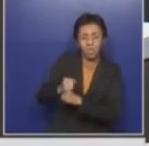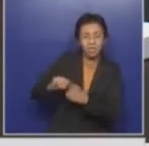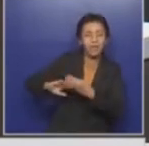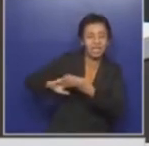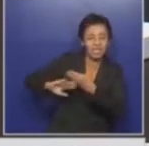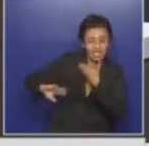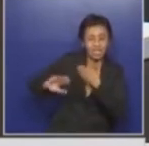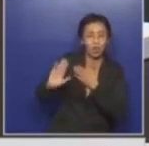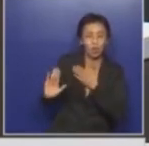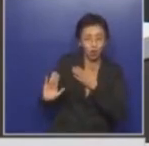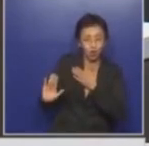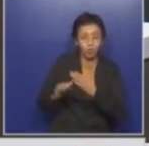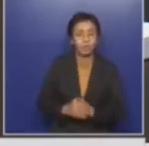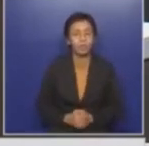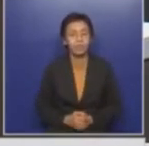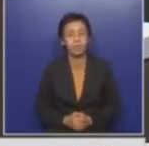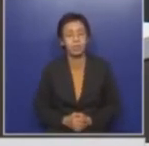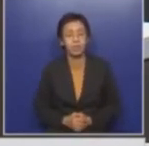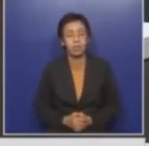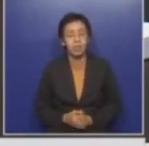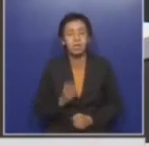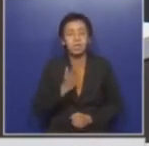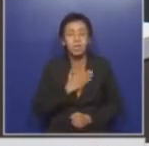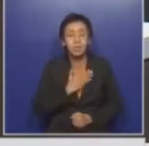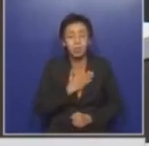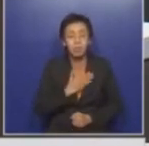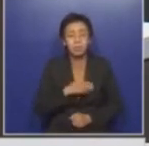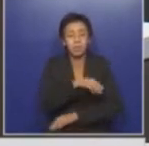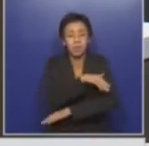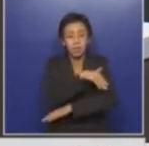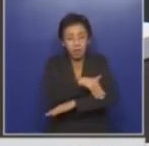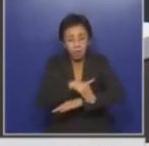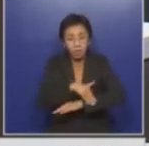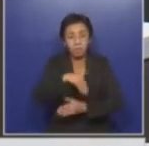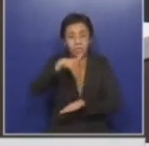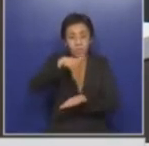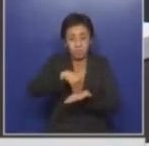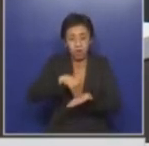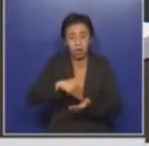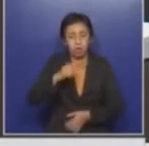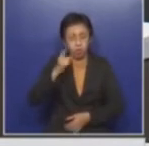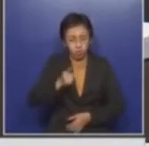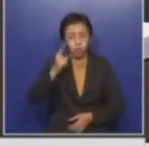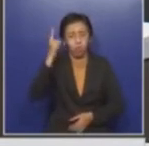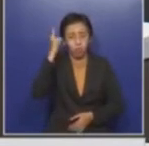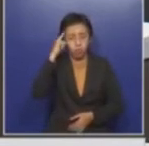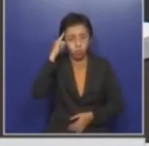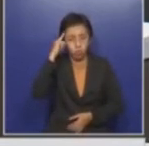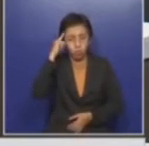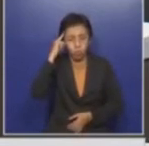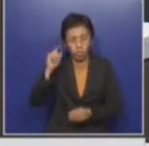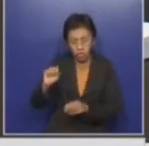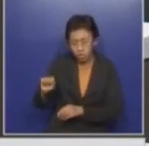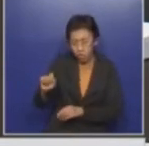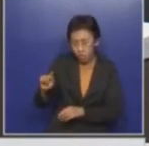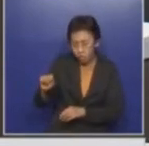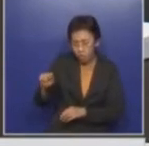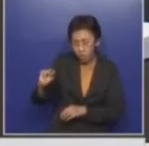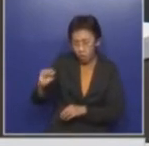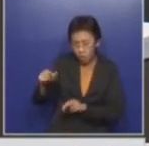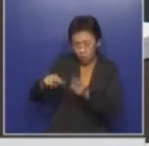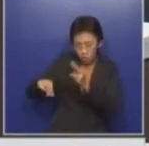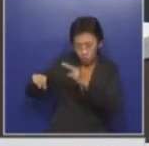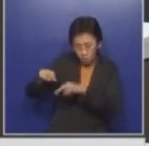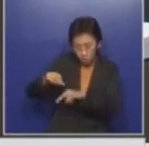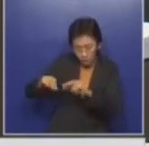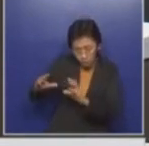ริงครับแต่ความหมายก็คือว่ากรมบัญชีกลางจะต้องรู้ด้วยว่า performance audit ของสตง.ผลออกมาเป็นอย่าง